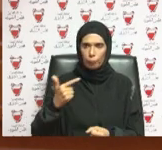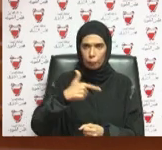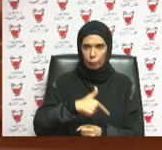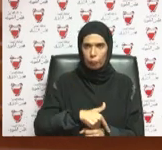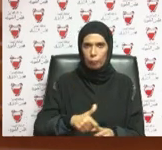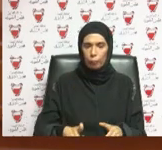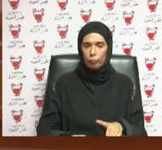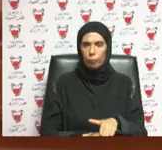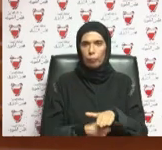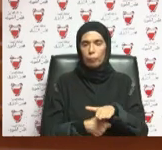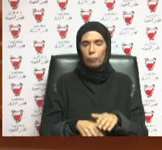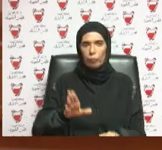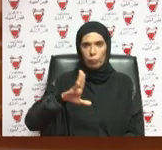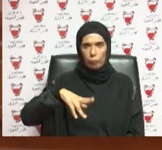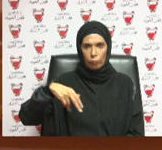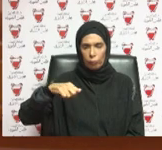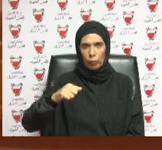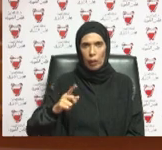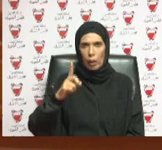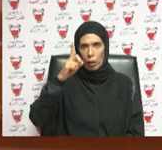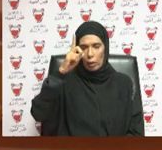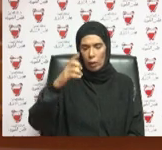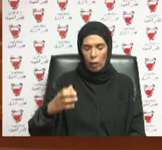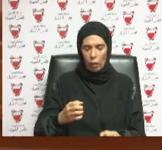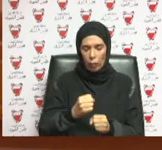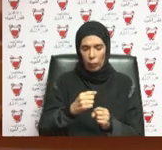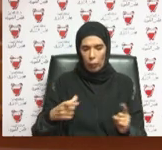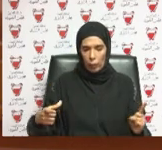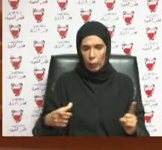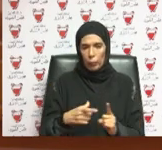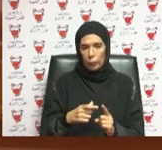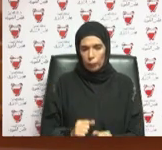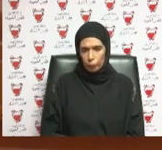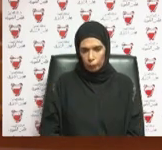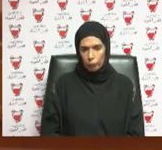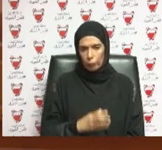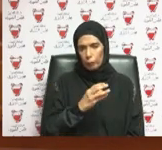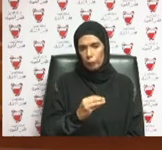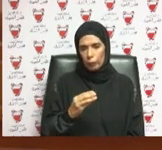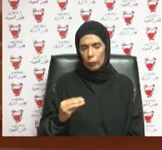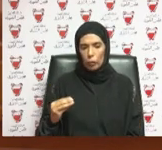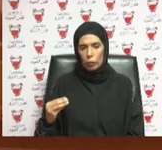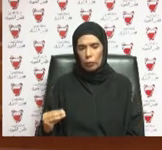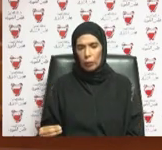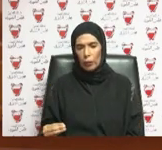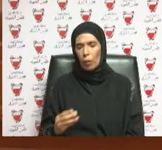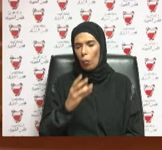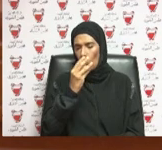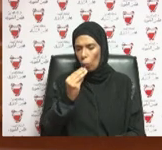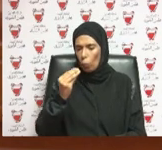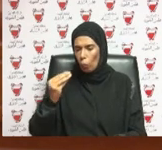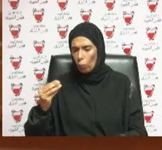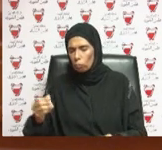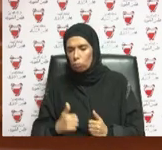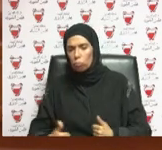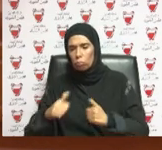ولي العهد نائب القائد الأعلى رئيس مجلس الوزراء حفظه الله ورعاه، وإلى أبناء الفقيد وأحفاده، وإلى العائلة